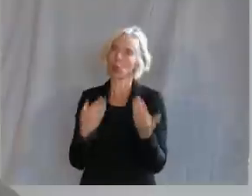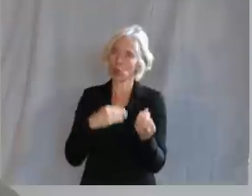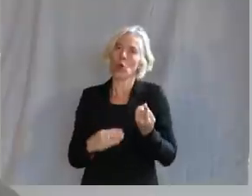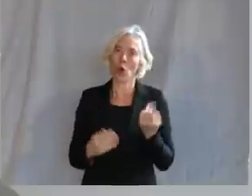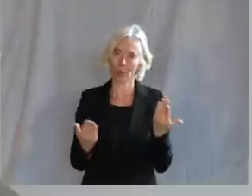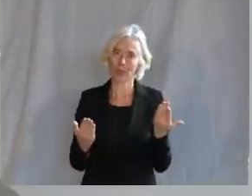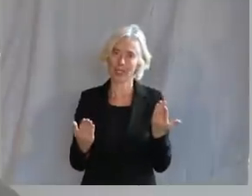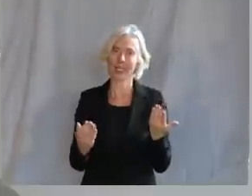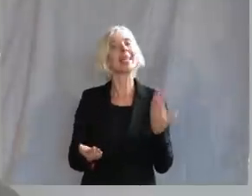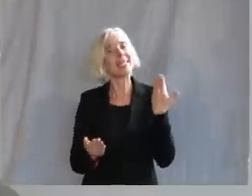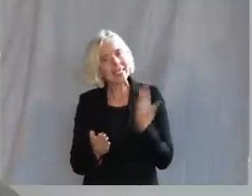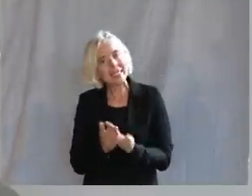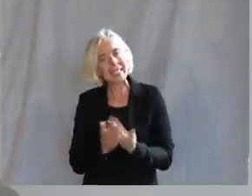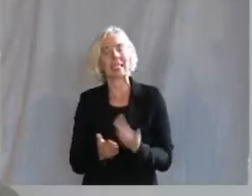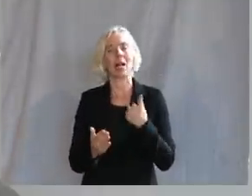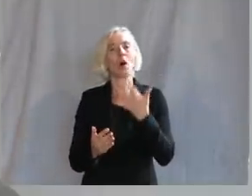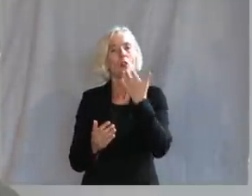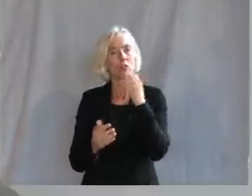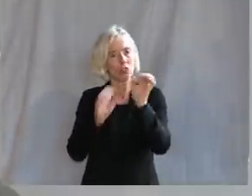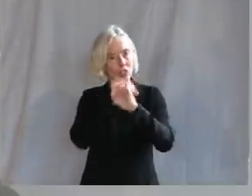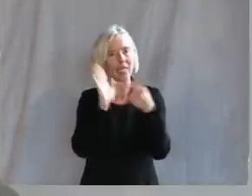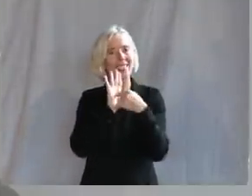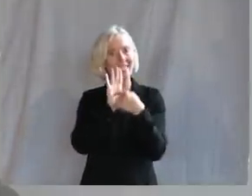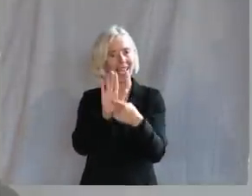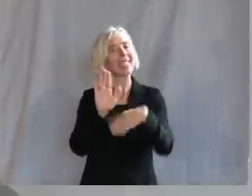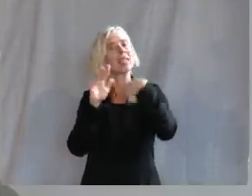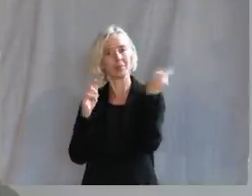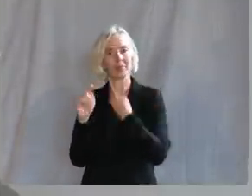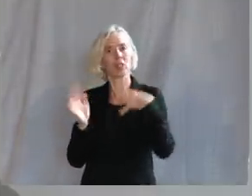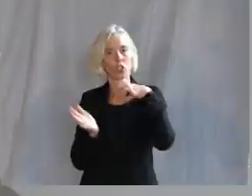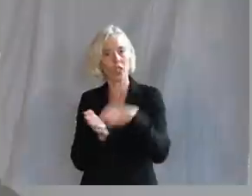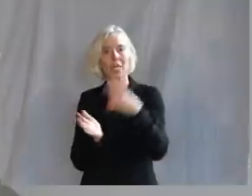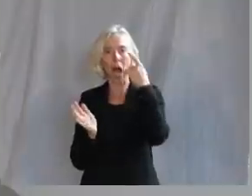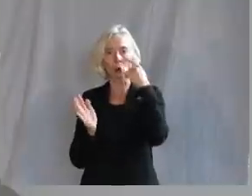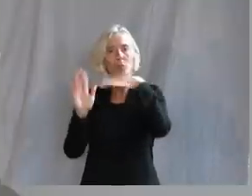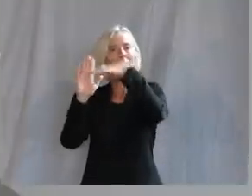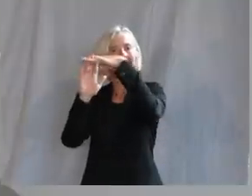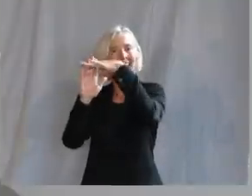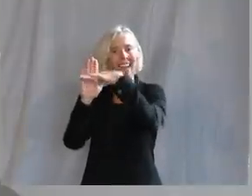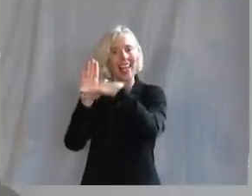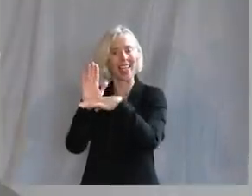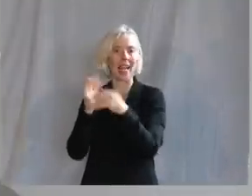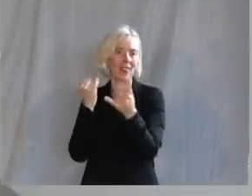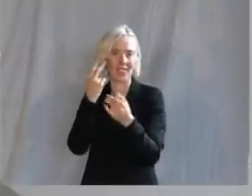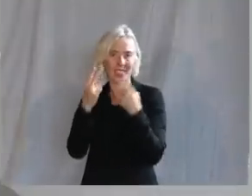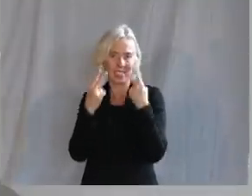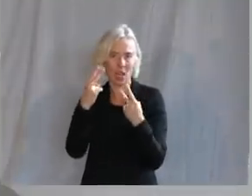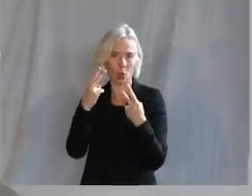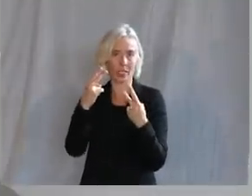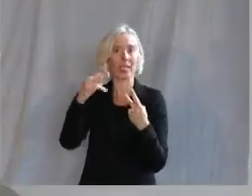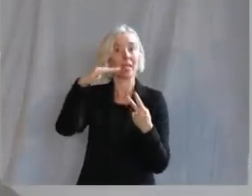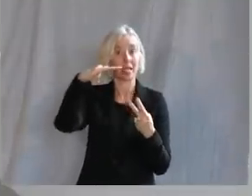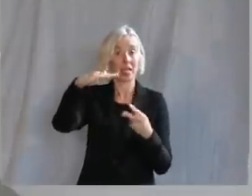komplette Maßnahmenpaket vorstellen. Zum einen, was gilt jetzt bis zum Erreichen der Schwelle